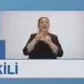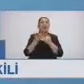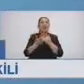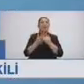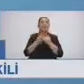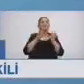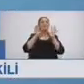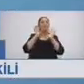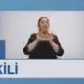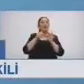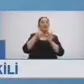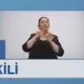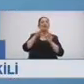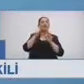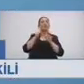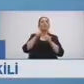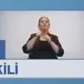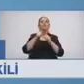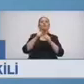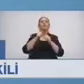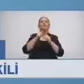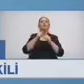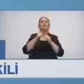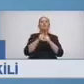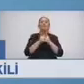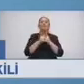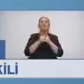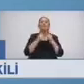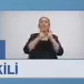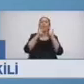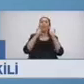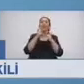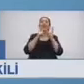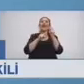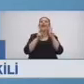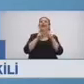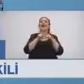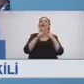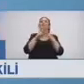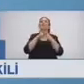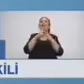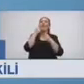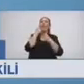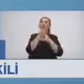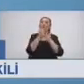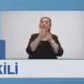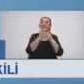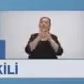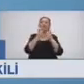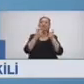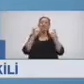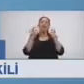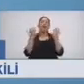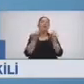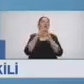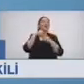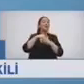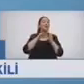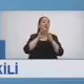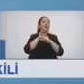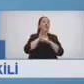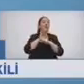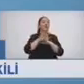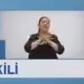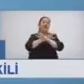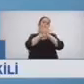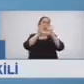her geçen gün büyüyen, betonlaşan, imar rantıyla büyüdüğü ama içerisinde yaşayan